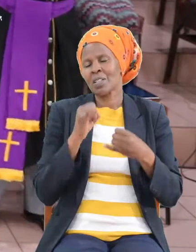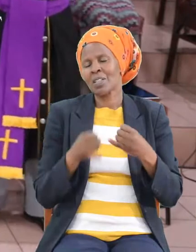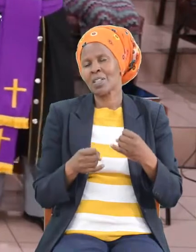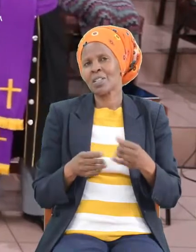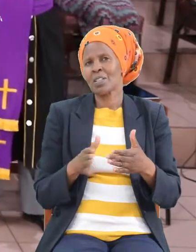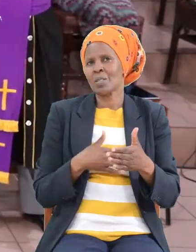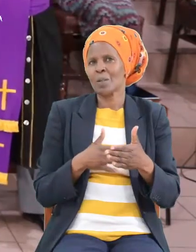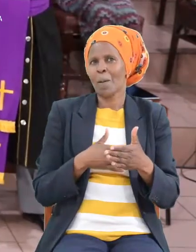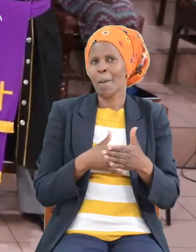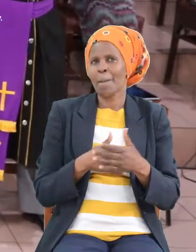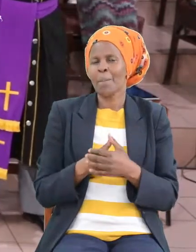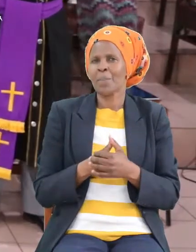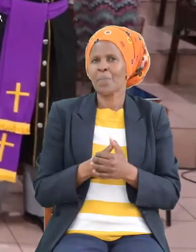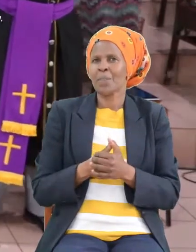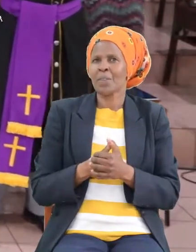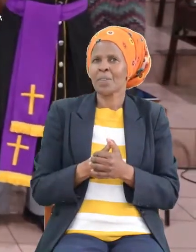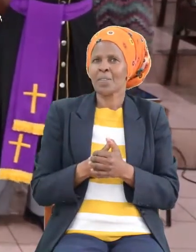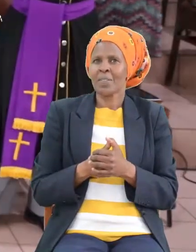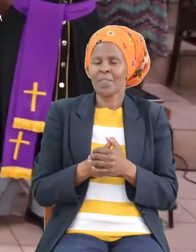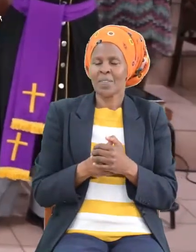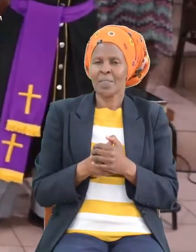tabibu number 7.